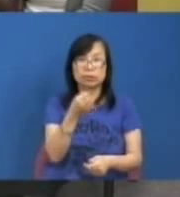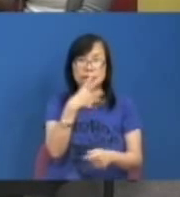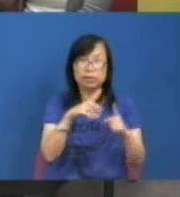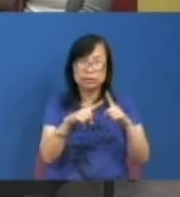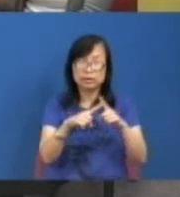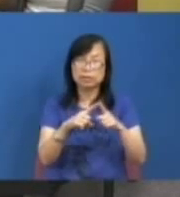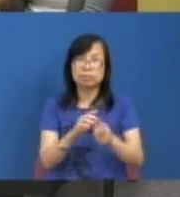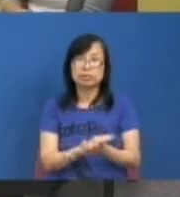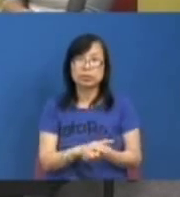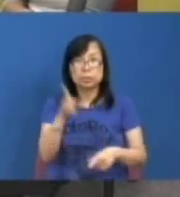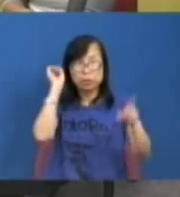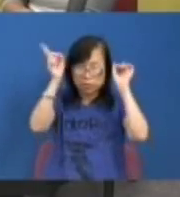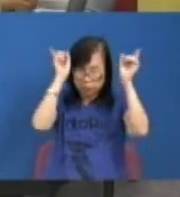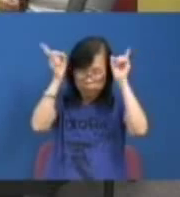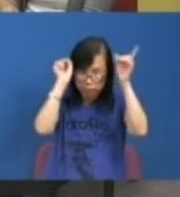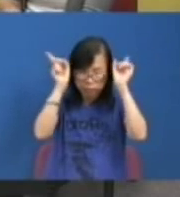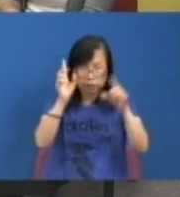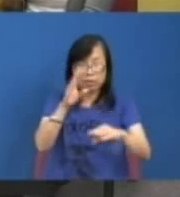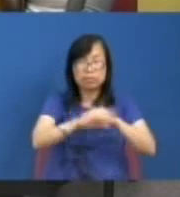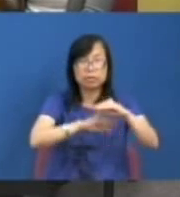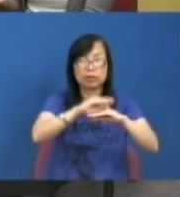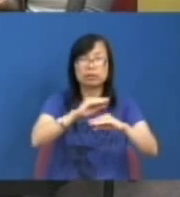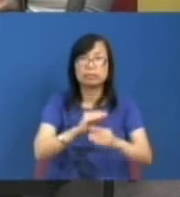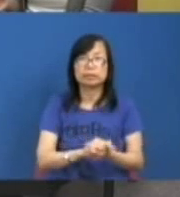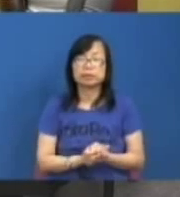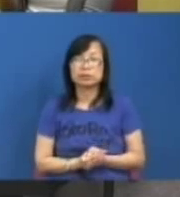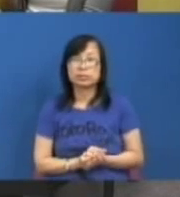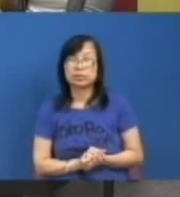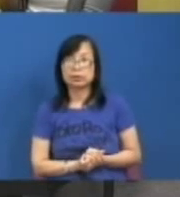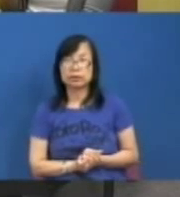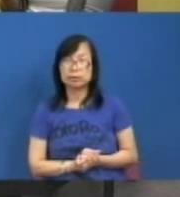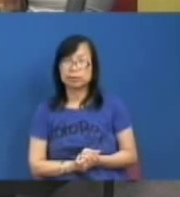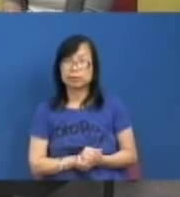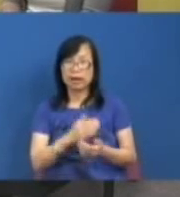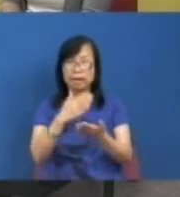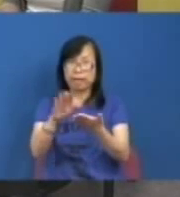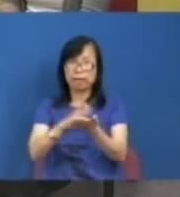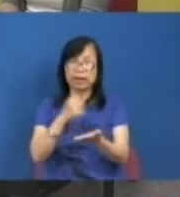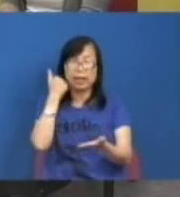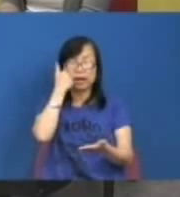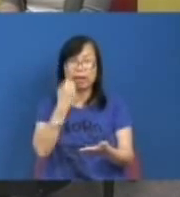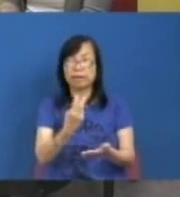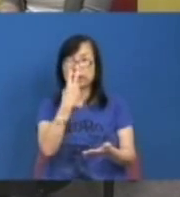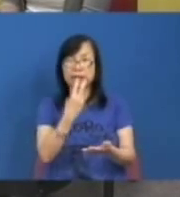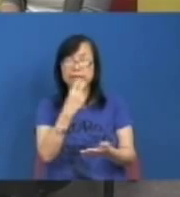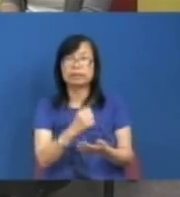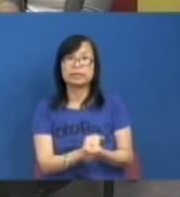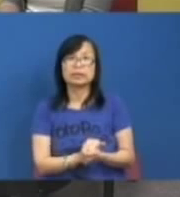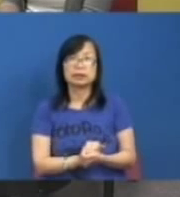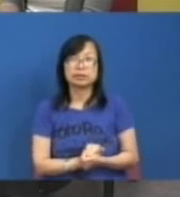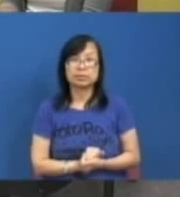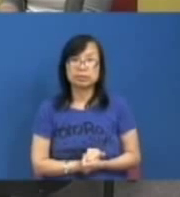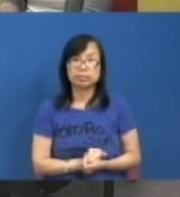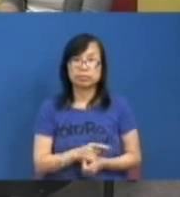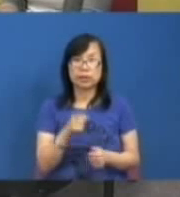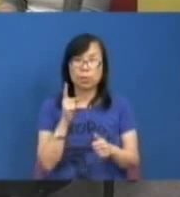唔可以立亂安裝咧，因為其實安裝呢個分體冷氣機嘅支架咧，其實即係亦都會